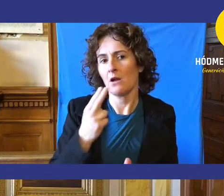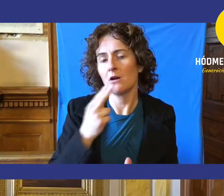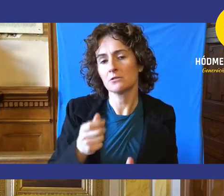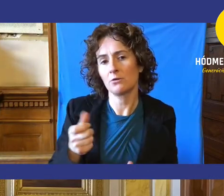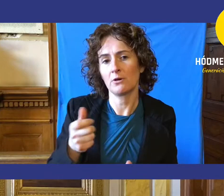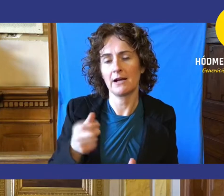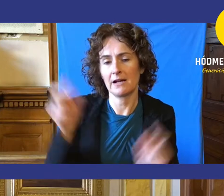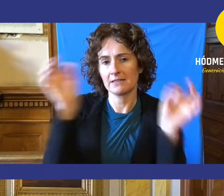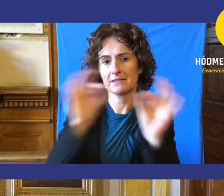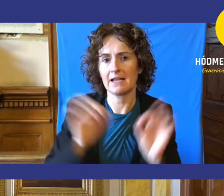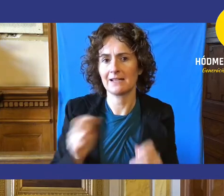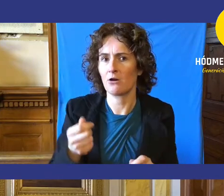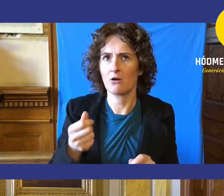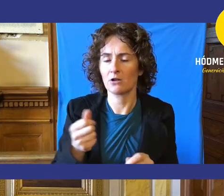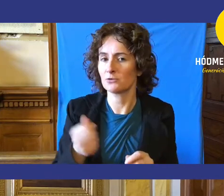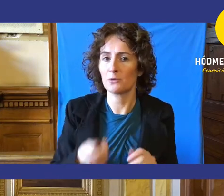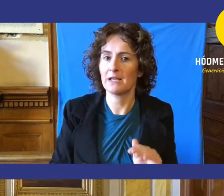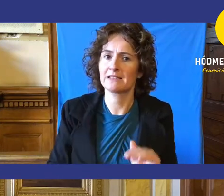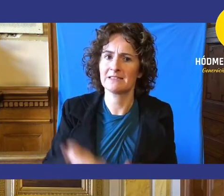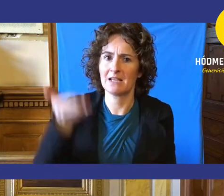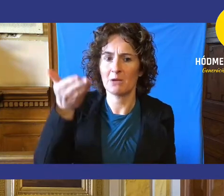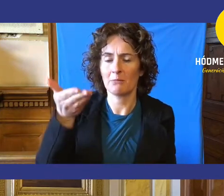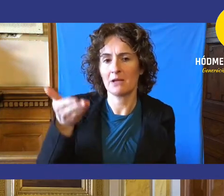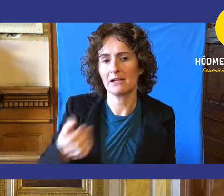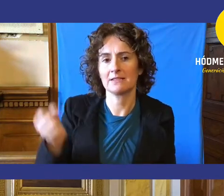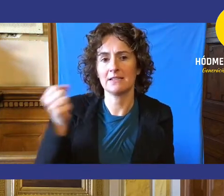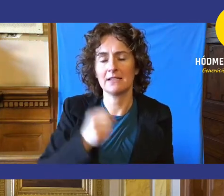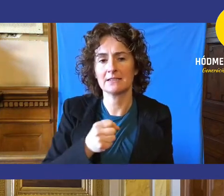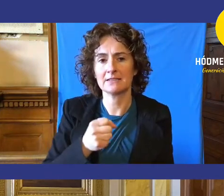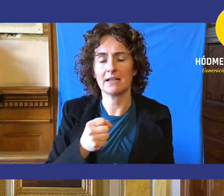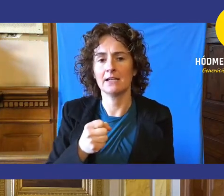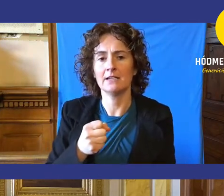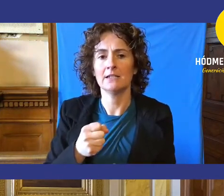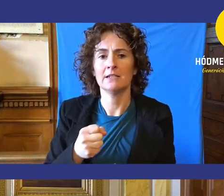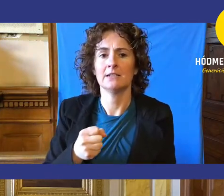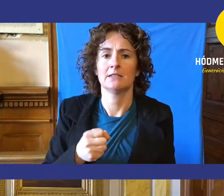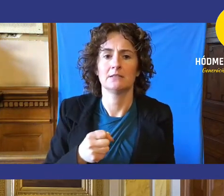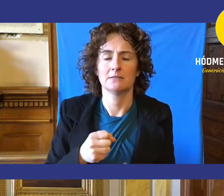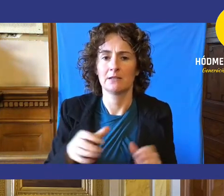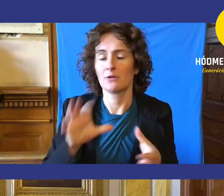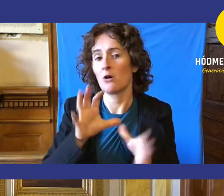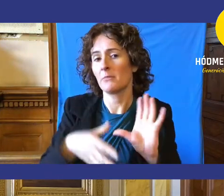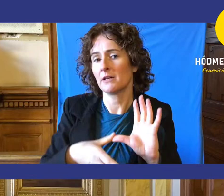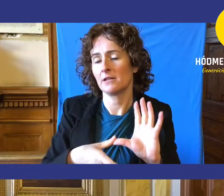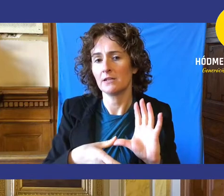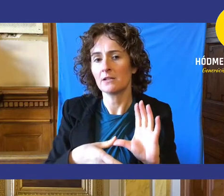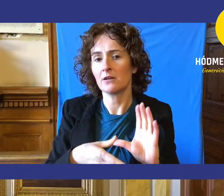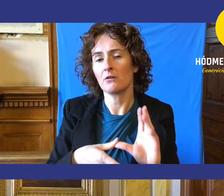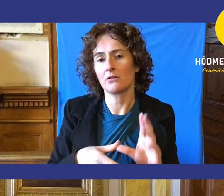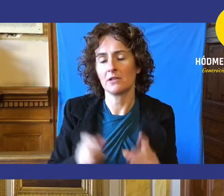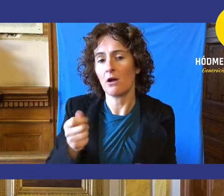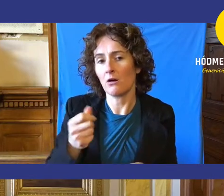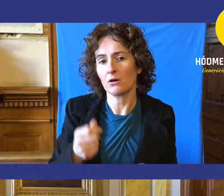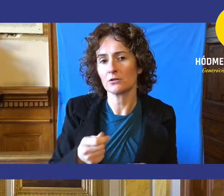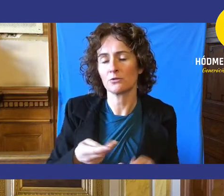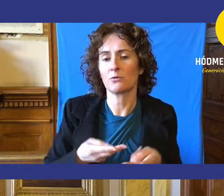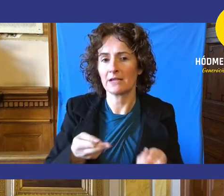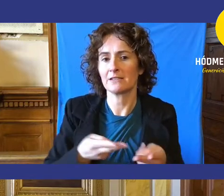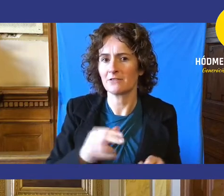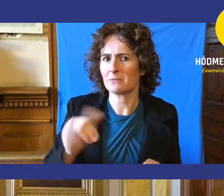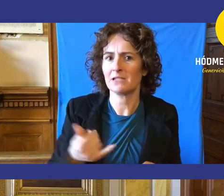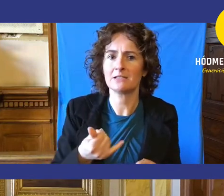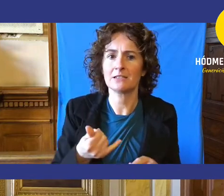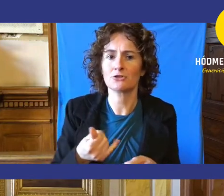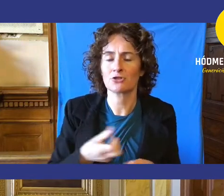pedig emiatt Magyarország még egy több évtizedes amerikai adókedvezményt is elveszített. Azt ígérték, hogy nem fognak